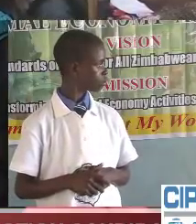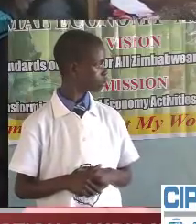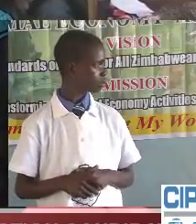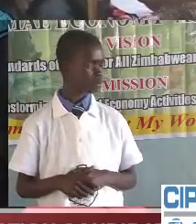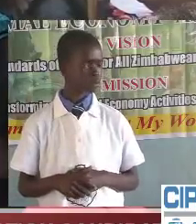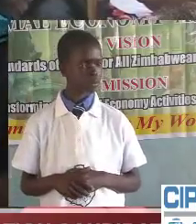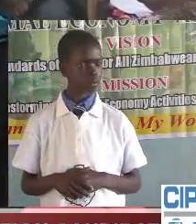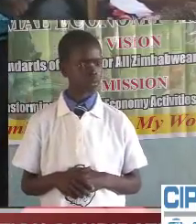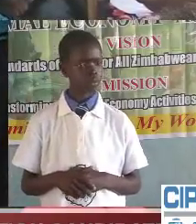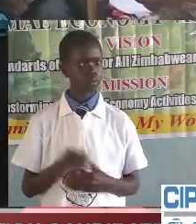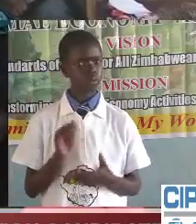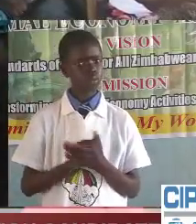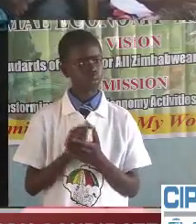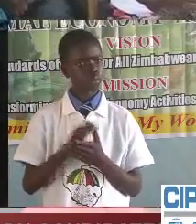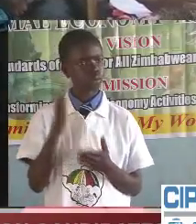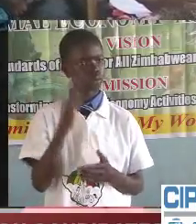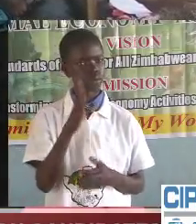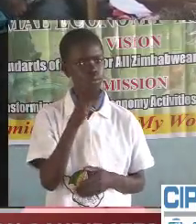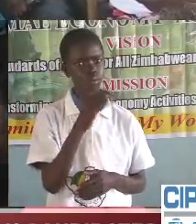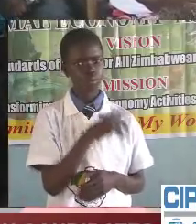Maita zvakanaka.